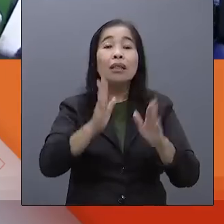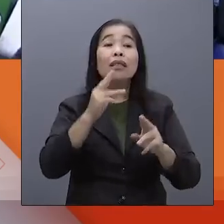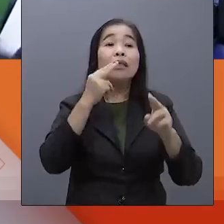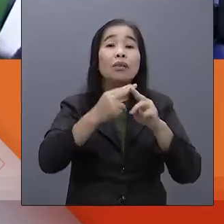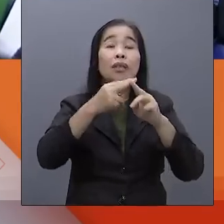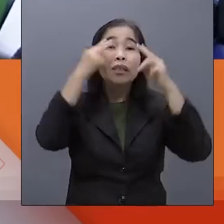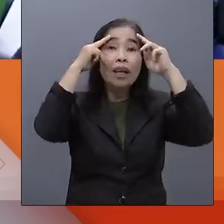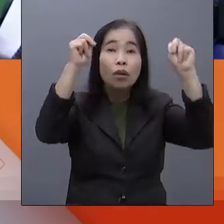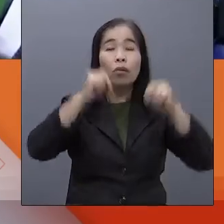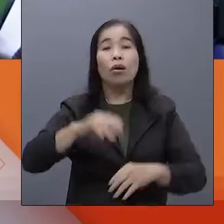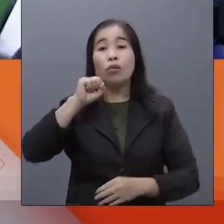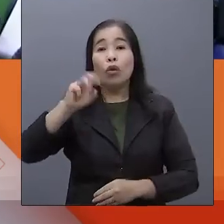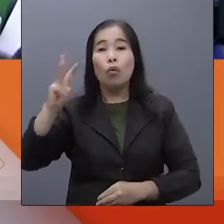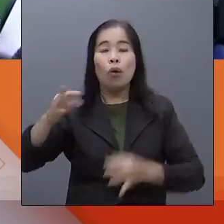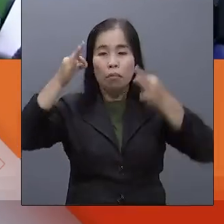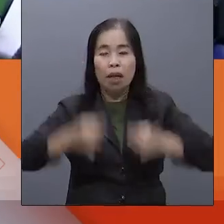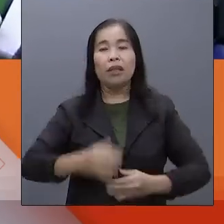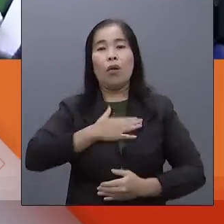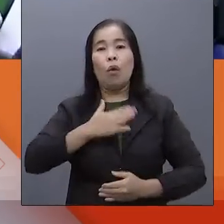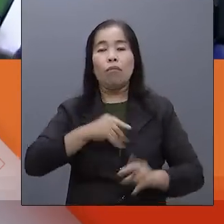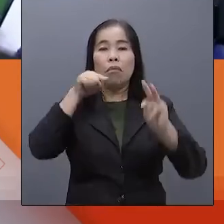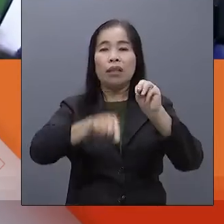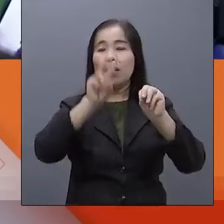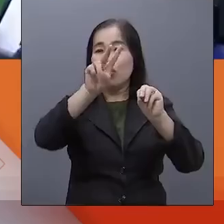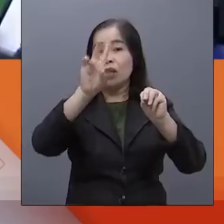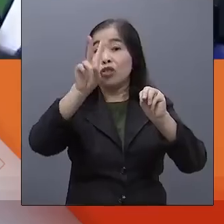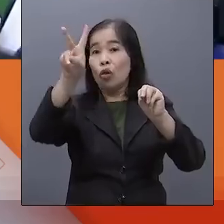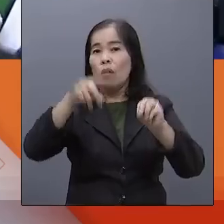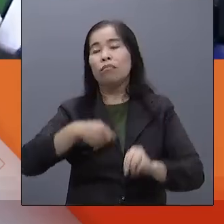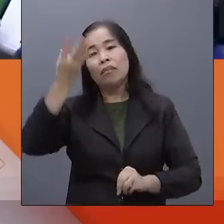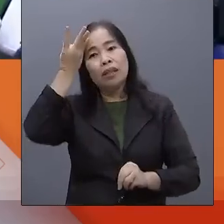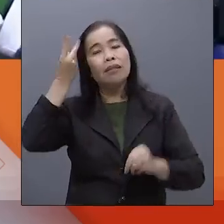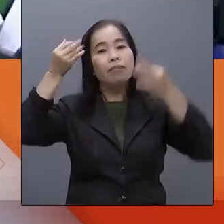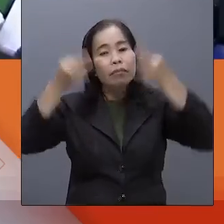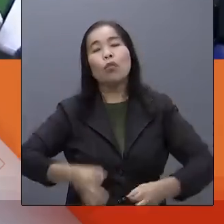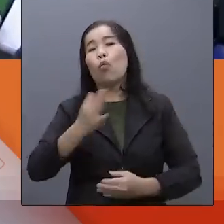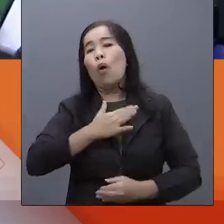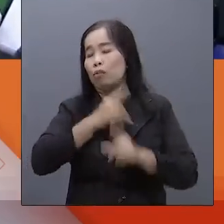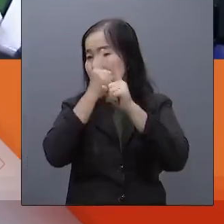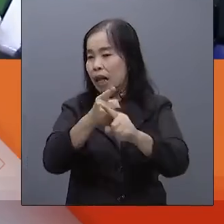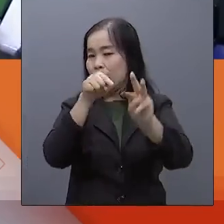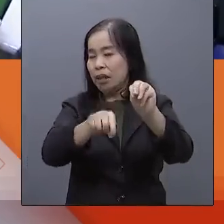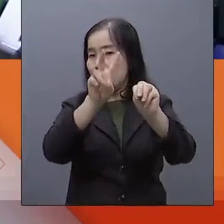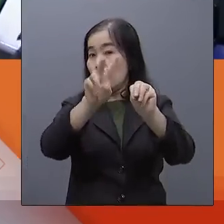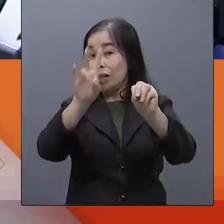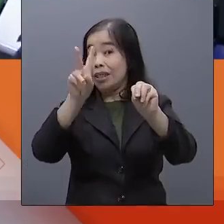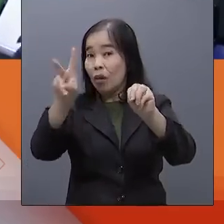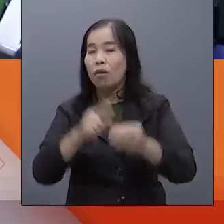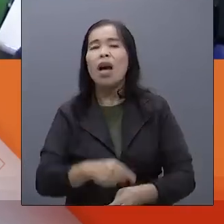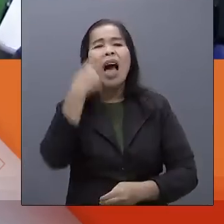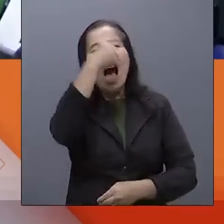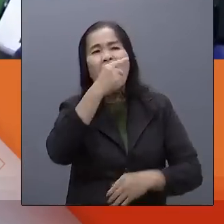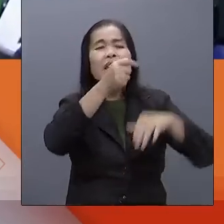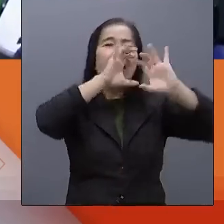สวจะใช้ตามมาตรา 272ตรงนั้นเท่านั้นแหละพิจารณาเห็นชอบหรือไม่เท่านั้นครับส่วนใครจะตั้งรัฐบาลกับใครนั้น